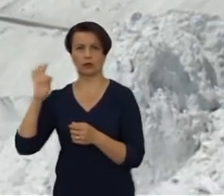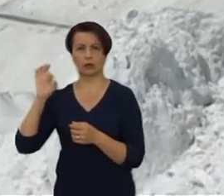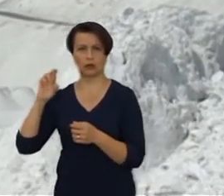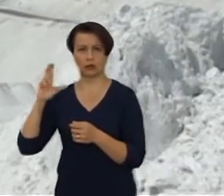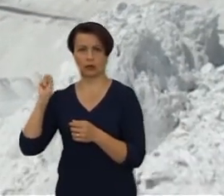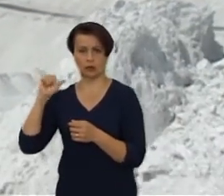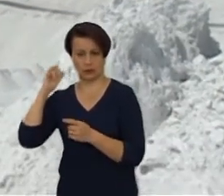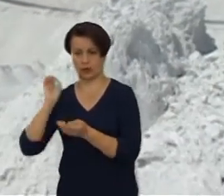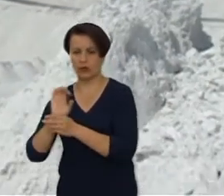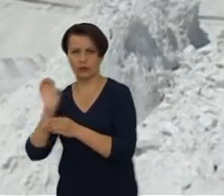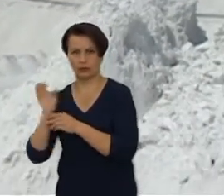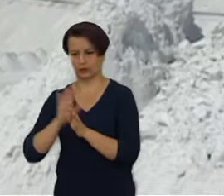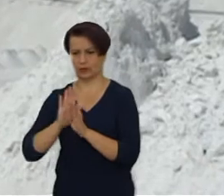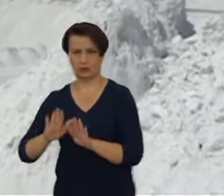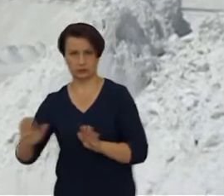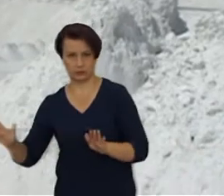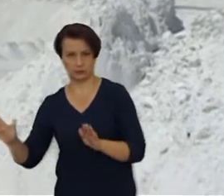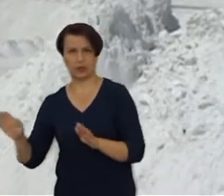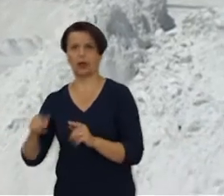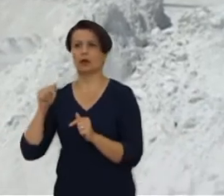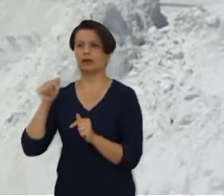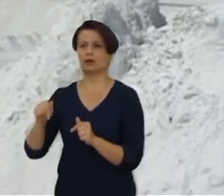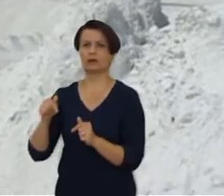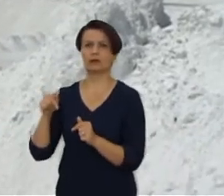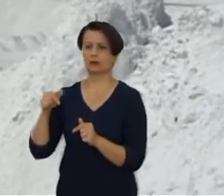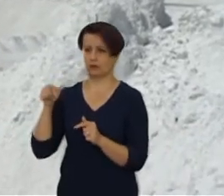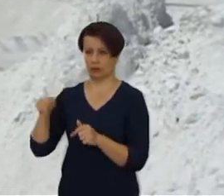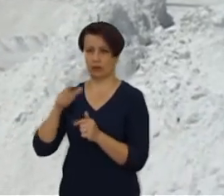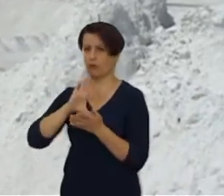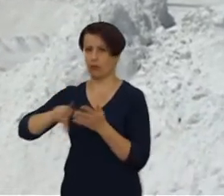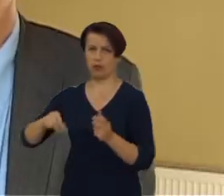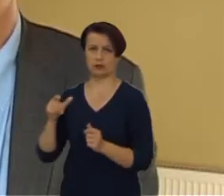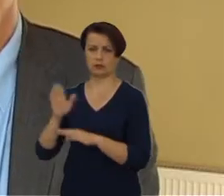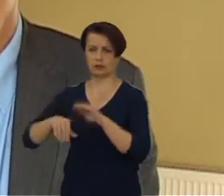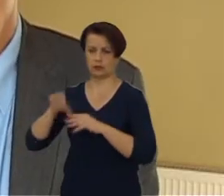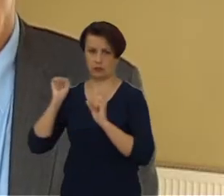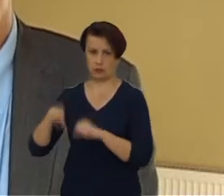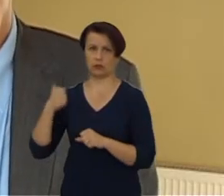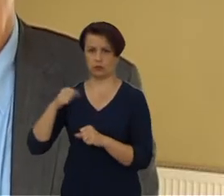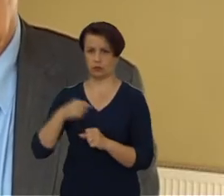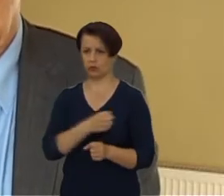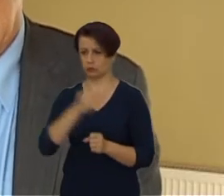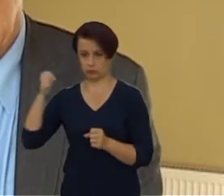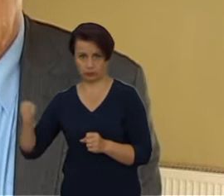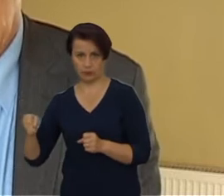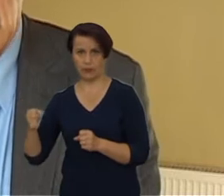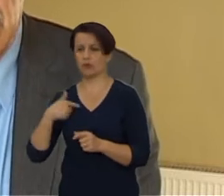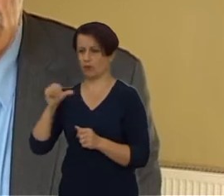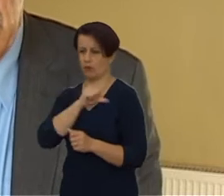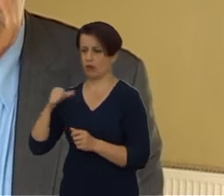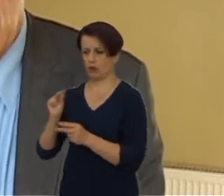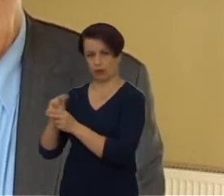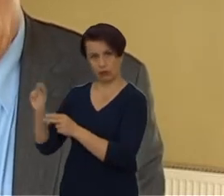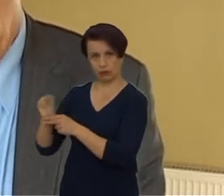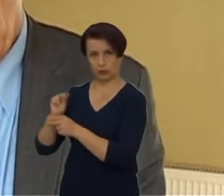kurie gamina produktą, kurios turime apmokyti vietoj. Tai šį čia gali ateiti žmogus, neturintis jokios specialybės, mes jį apmokysim vietoj. Tai